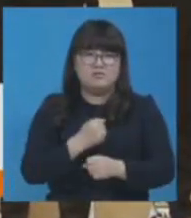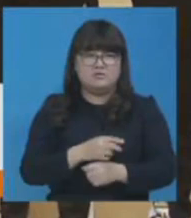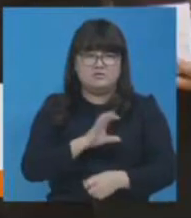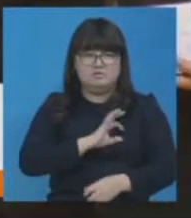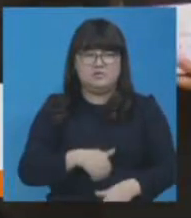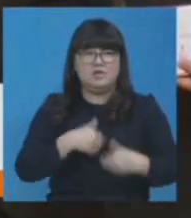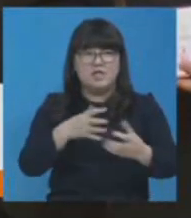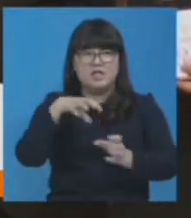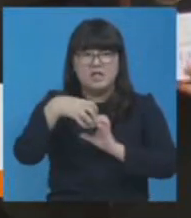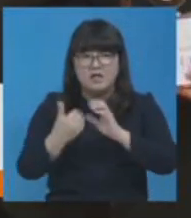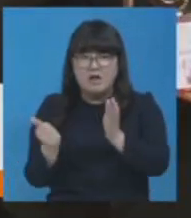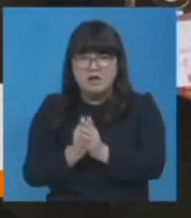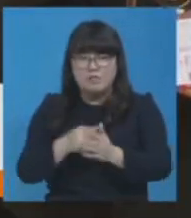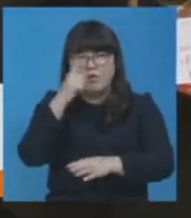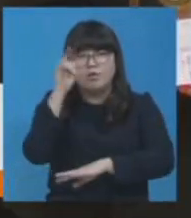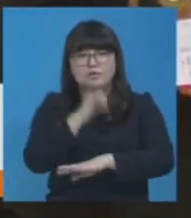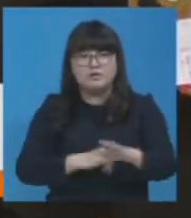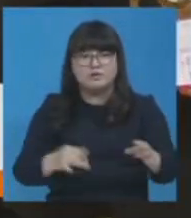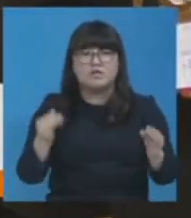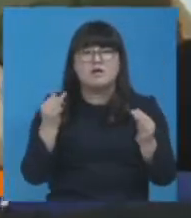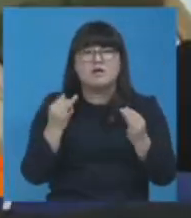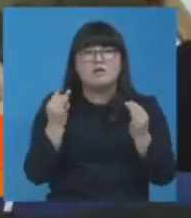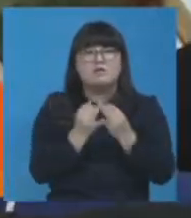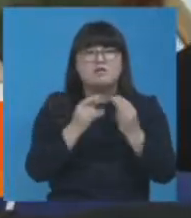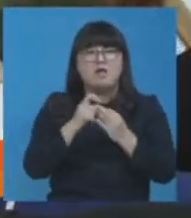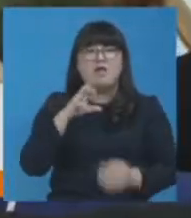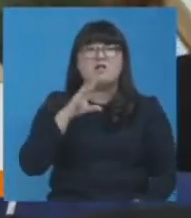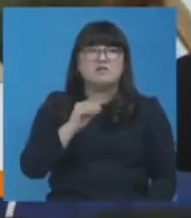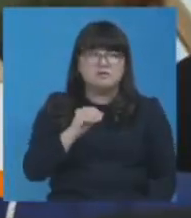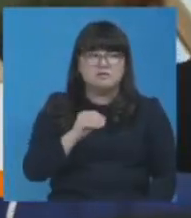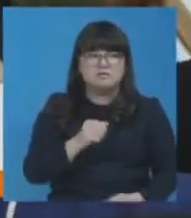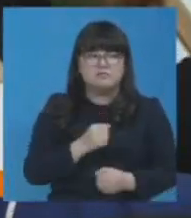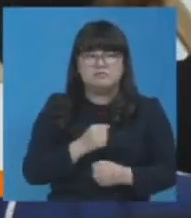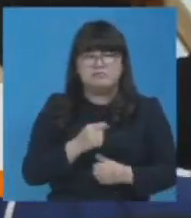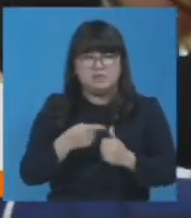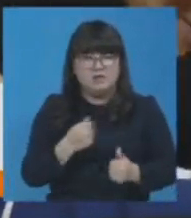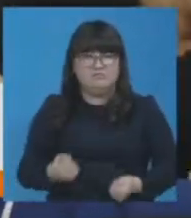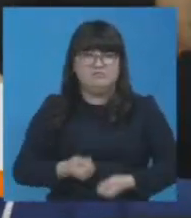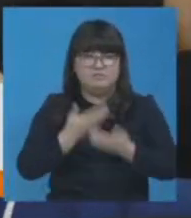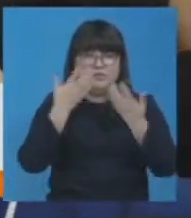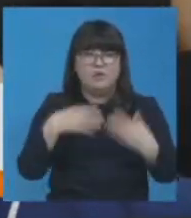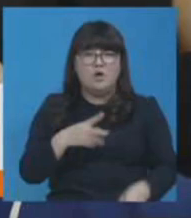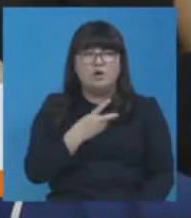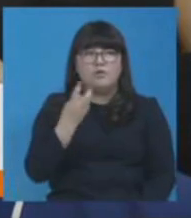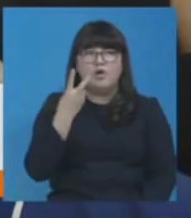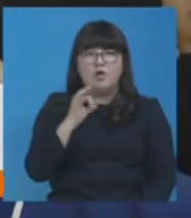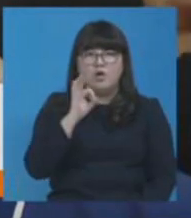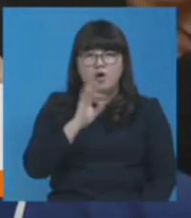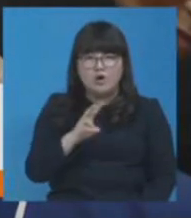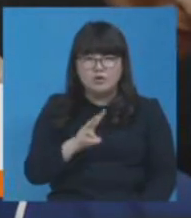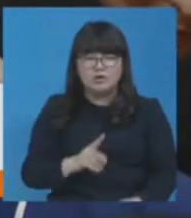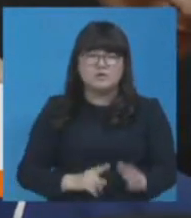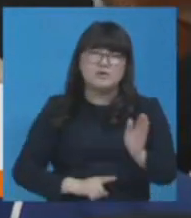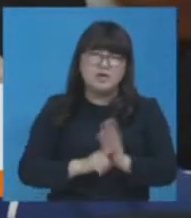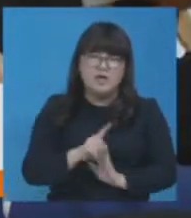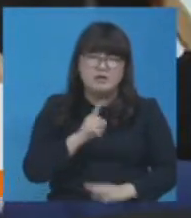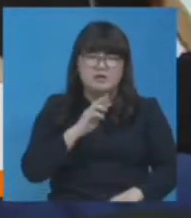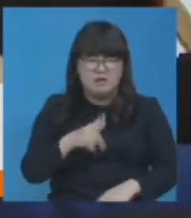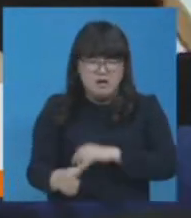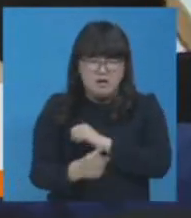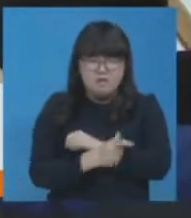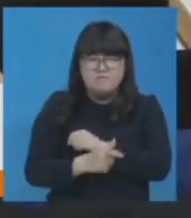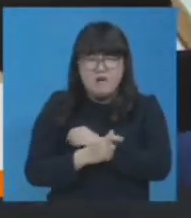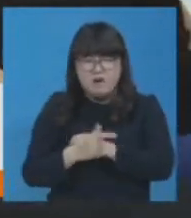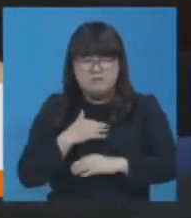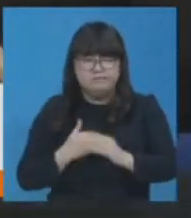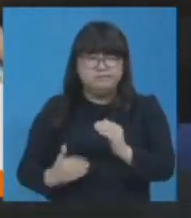хамт олныг нэг Монгол улсын захим элчээр өргөмжилсэн юм а. 2020 оноос эхлүүлээд яг мэргэжлийн төвшөнд одоо бэлдэж